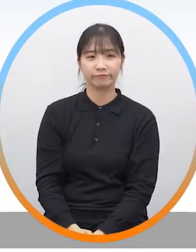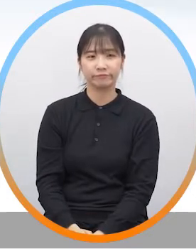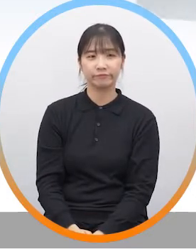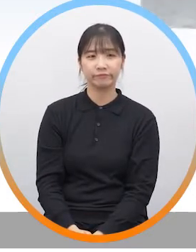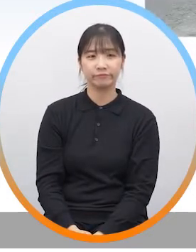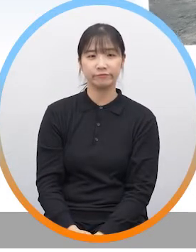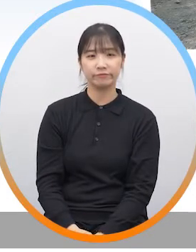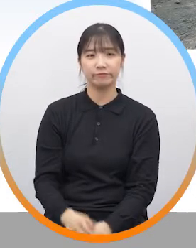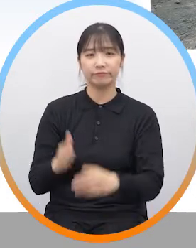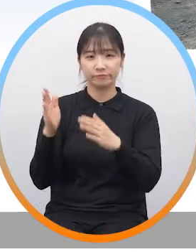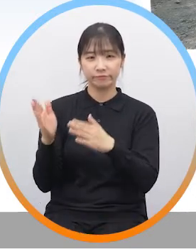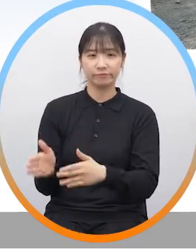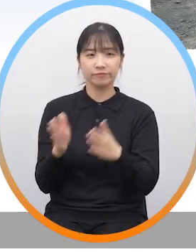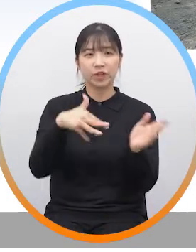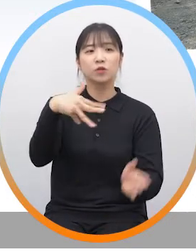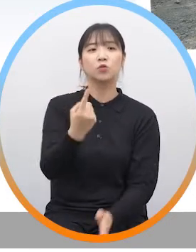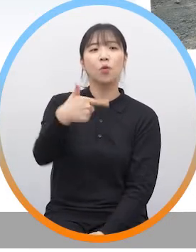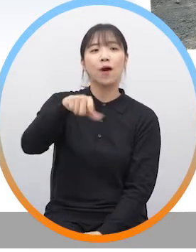자,